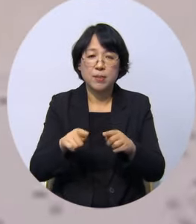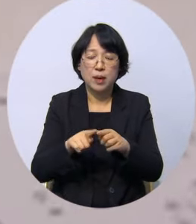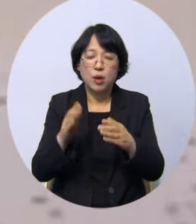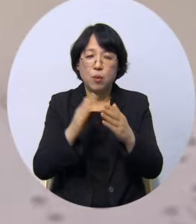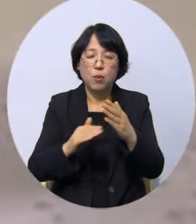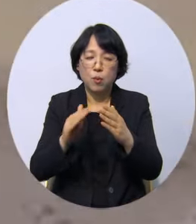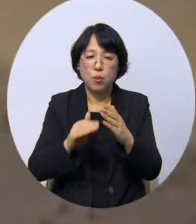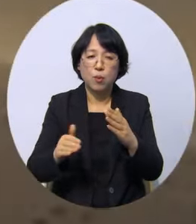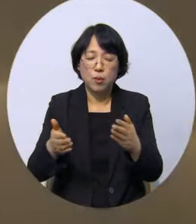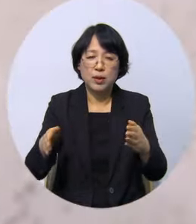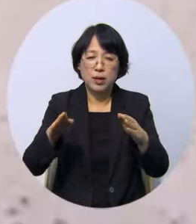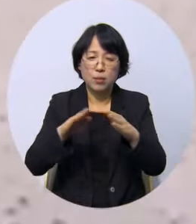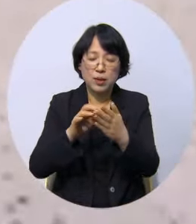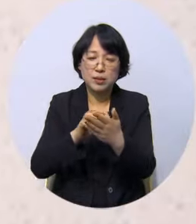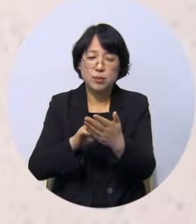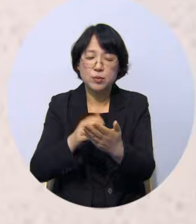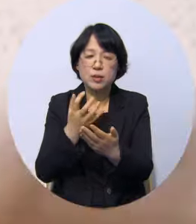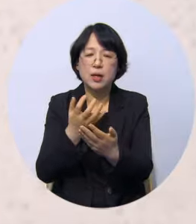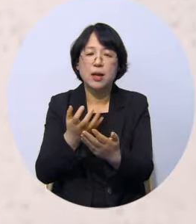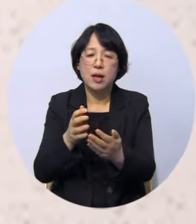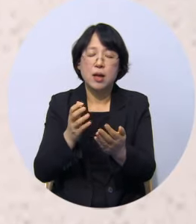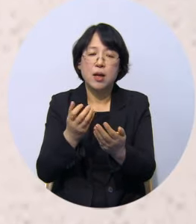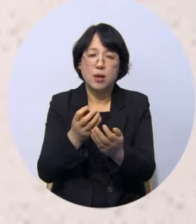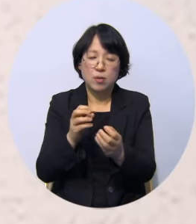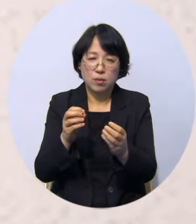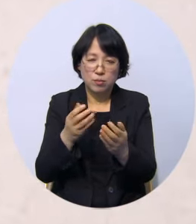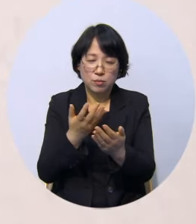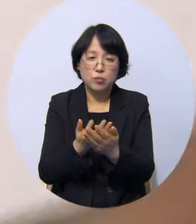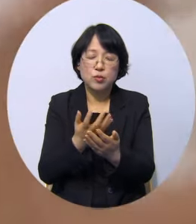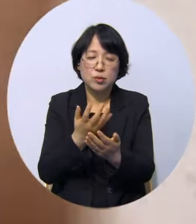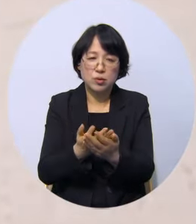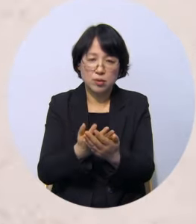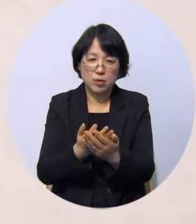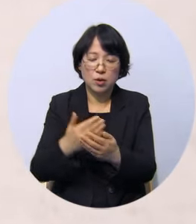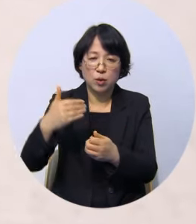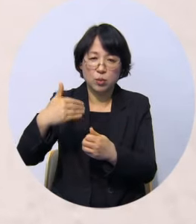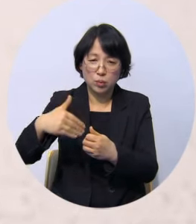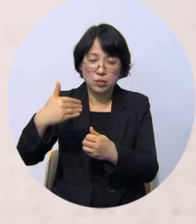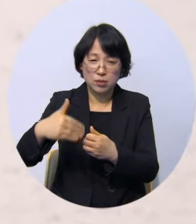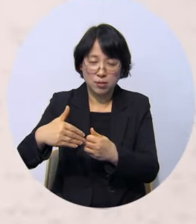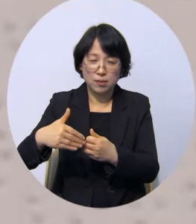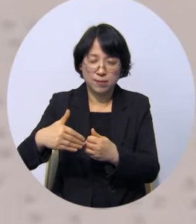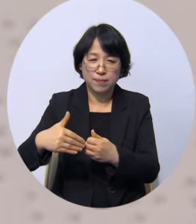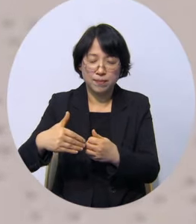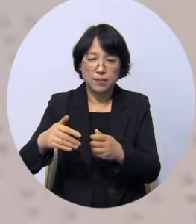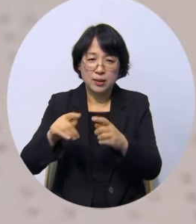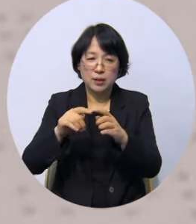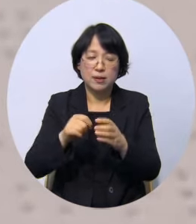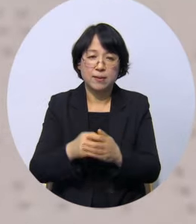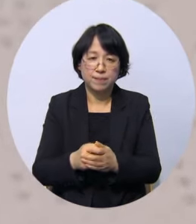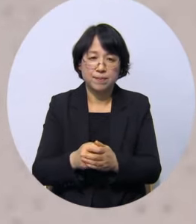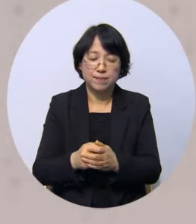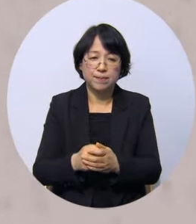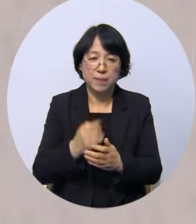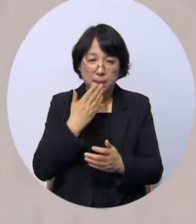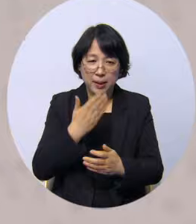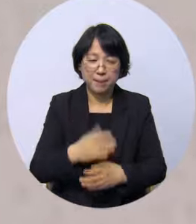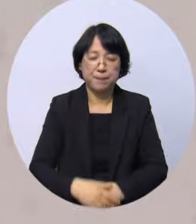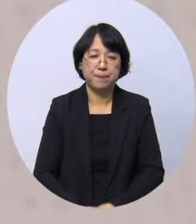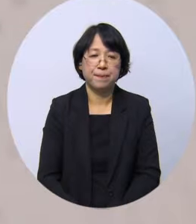문서 요청 창구를 따로 마련해 주요 정책 등에 대한 정보 접근권을 확대합니다 KTV